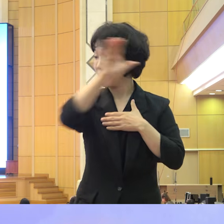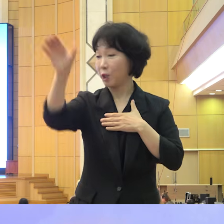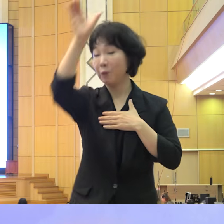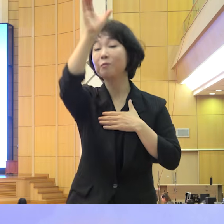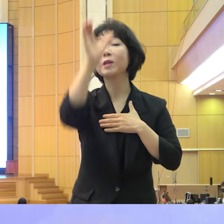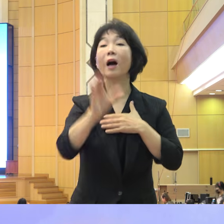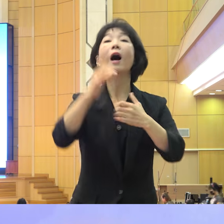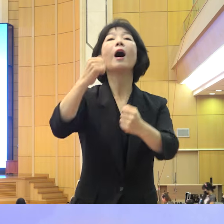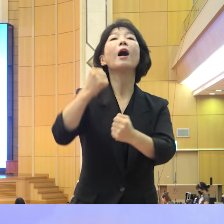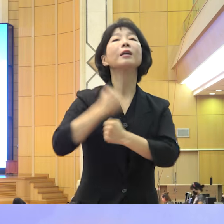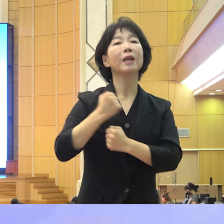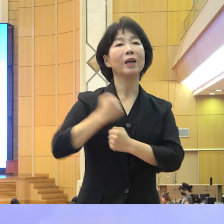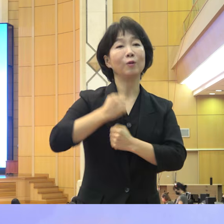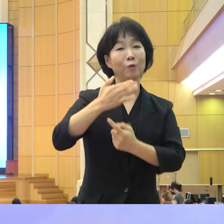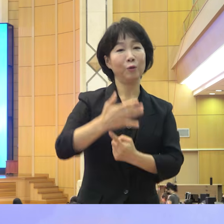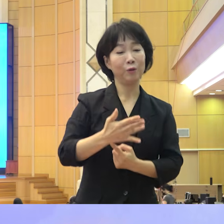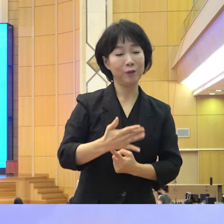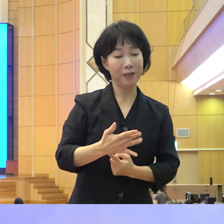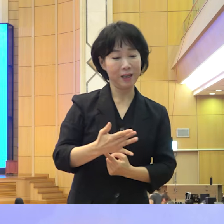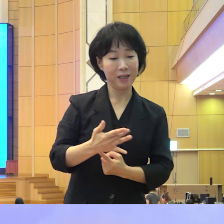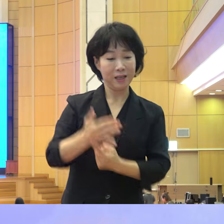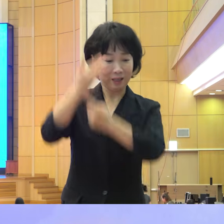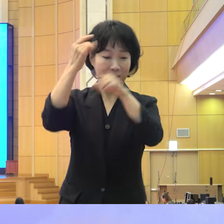났으니 십자가의